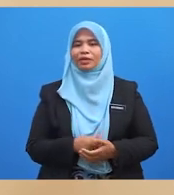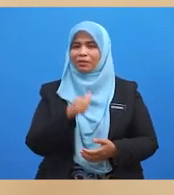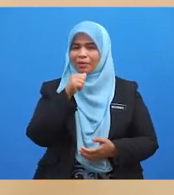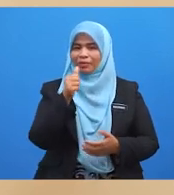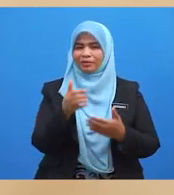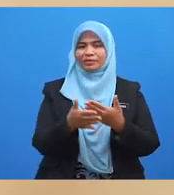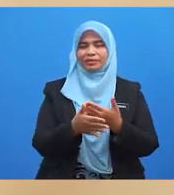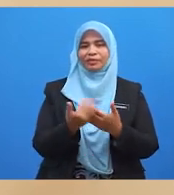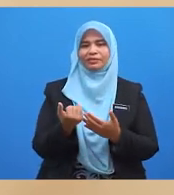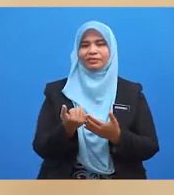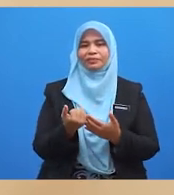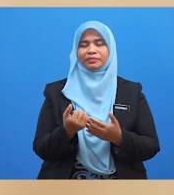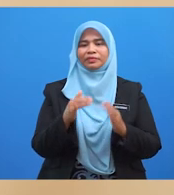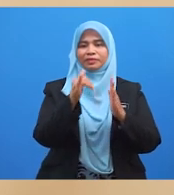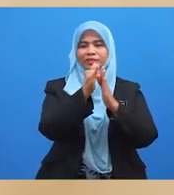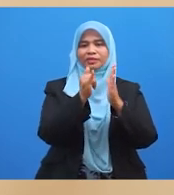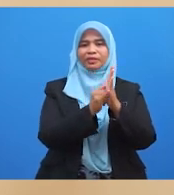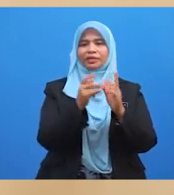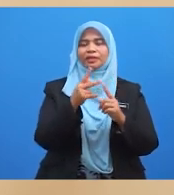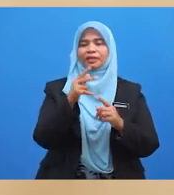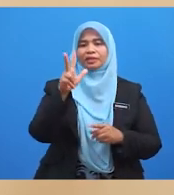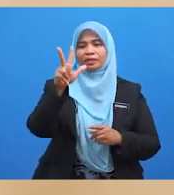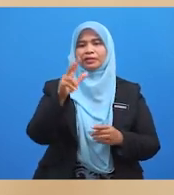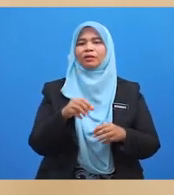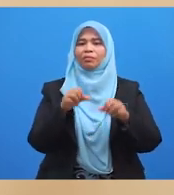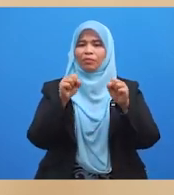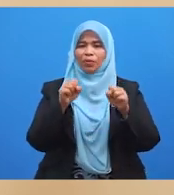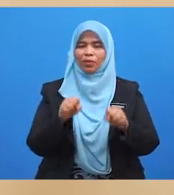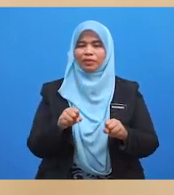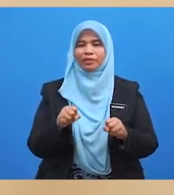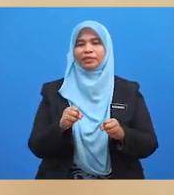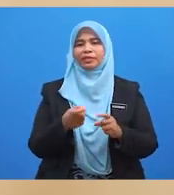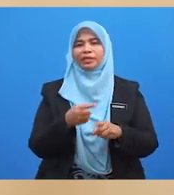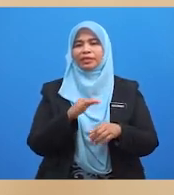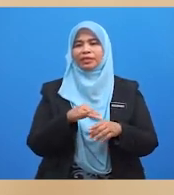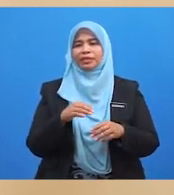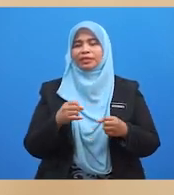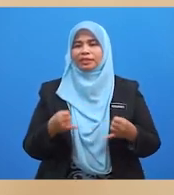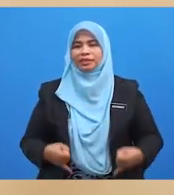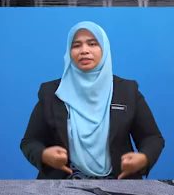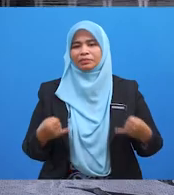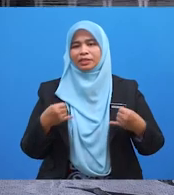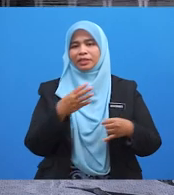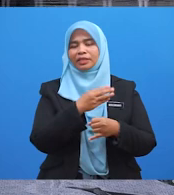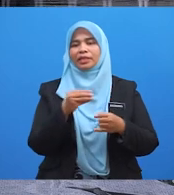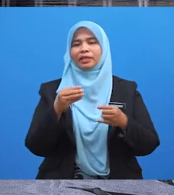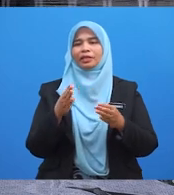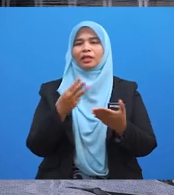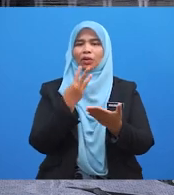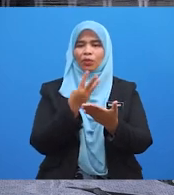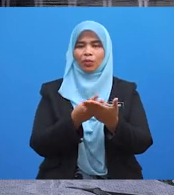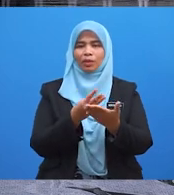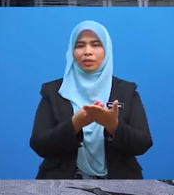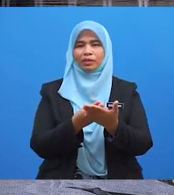kan? Syarat yang ketiga, mampu dari segi jasmani dan keuangan. Dua aspek